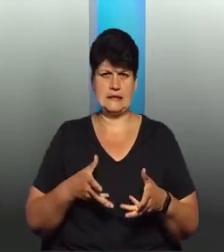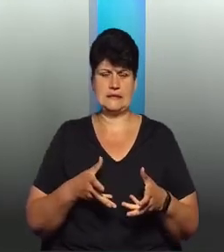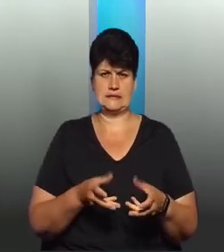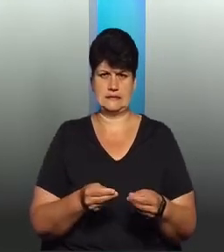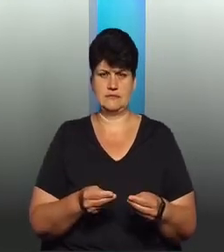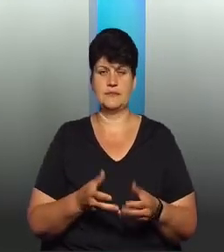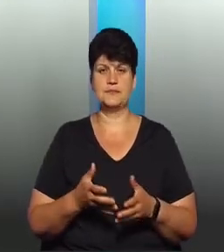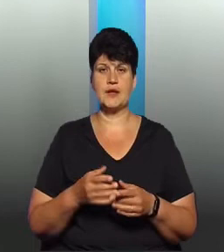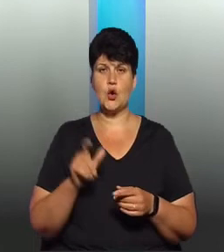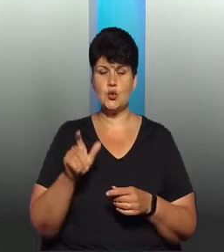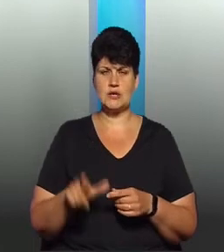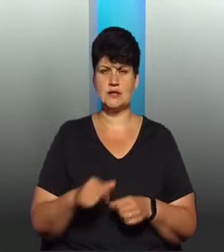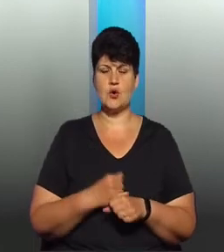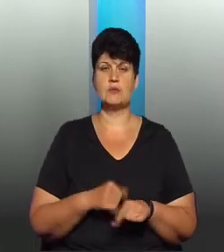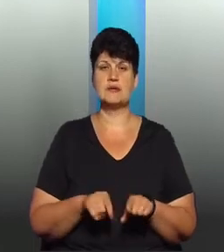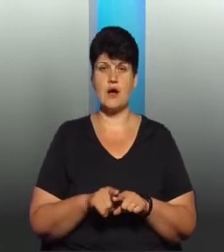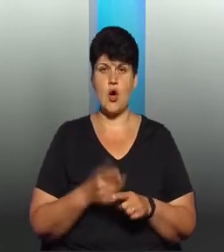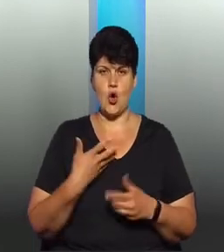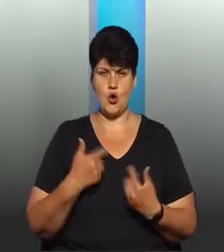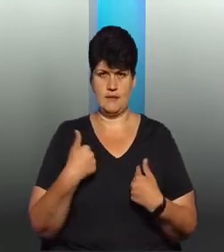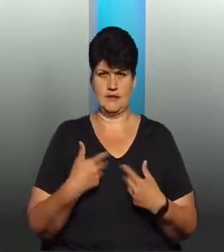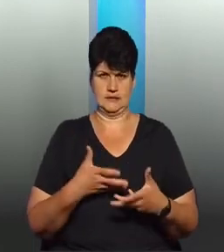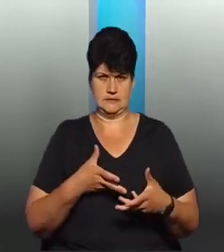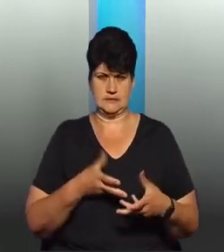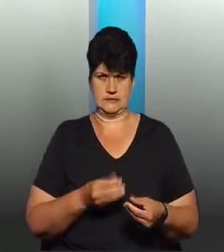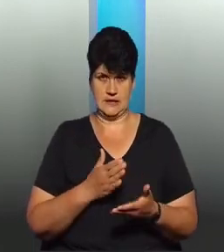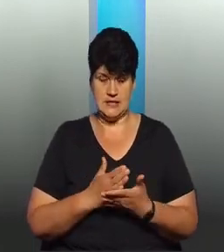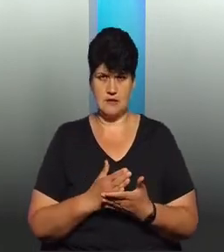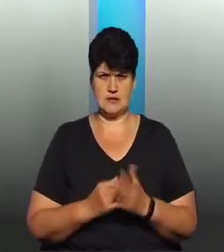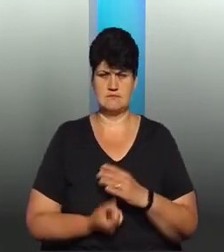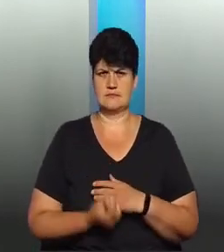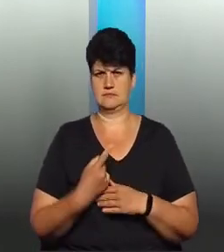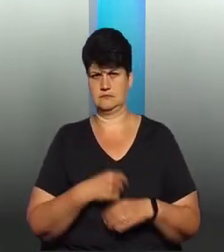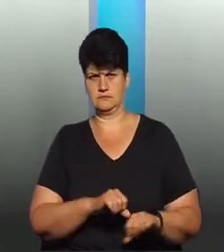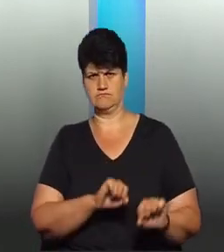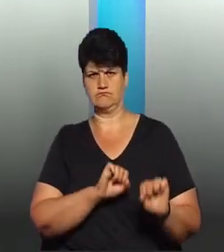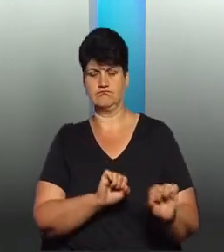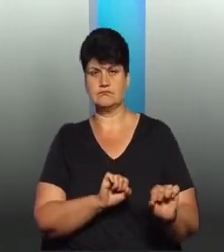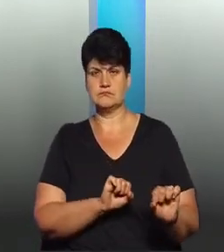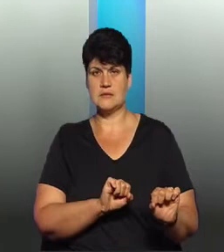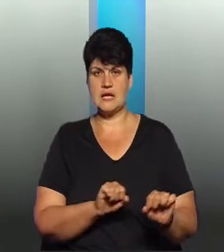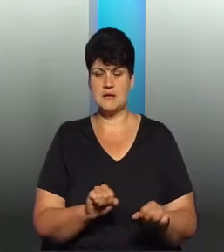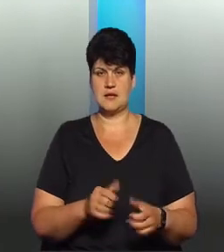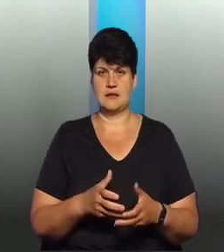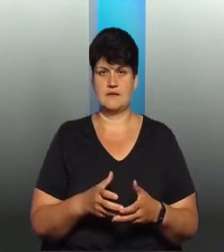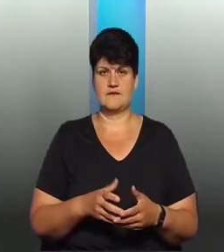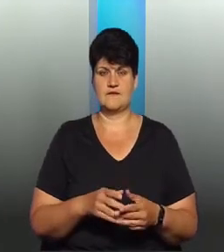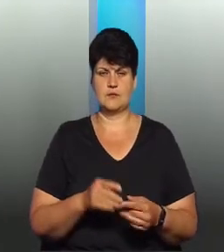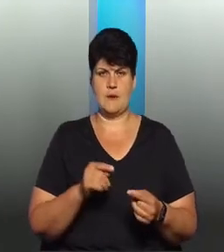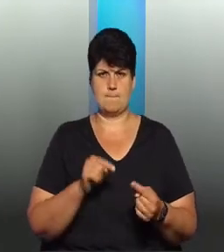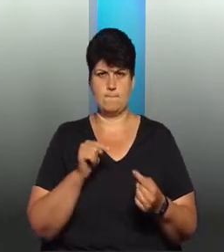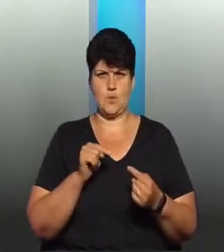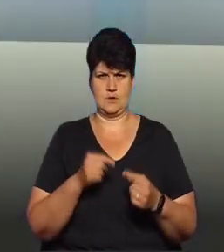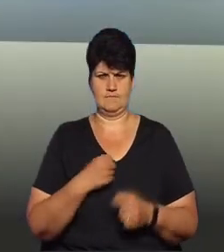переживаємо тиск психологічний, то у нас з'являється захисна реакція, і ми на тиск відповідаємо протидією. Агресією таку. Агресією навіть. І